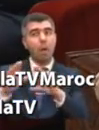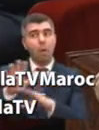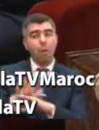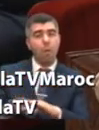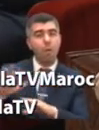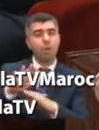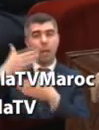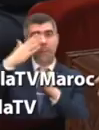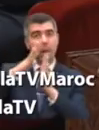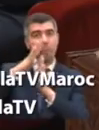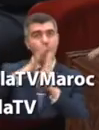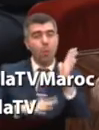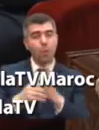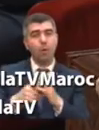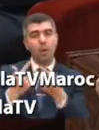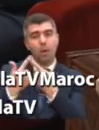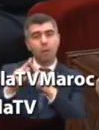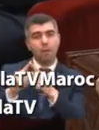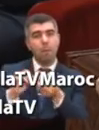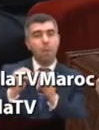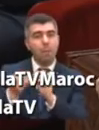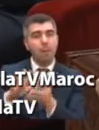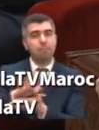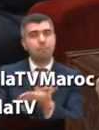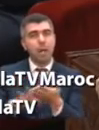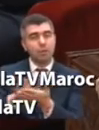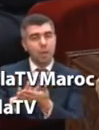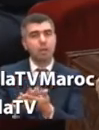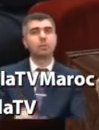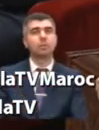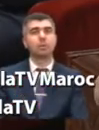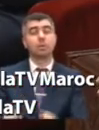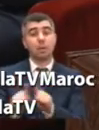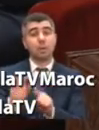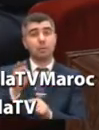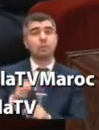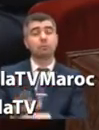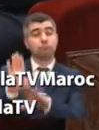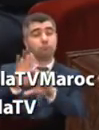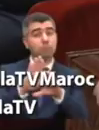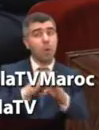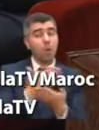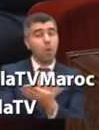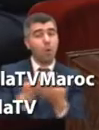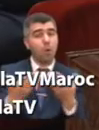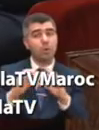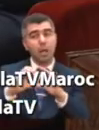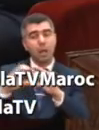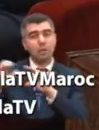واسعة تدليل الصعاب والاستباقية في حل المشاكل وتعزيز المسؤوليات الجميع في حله في التفاوض وحل